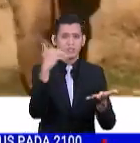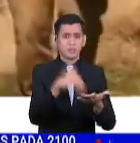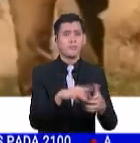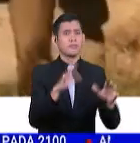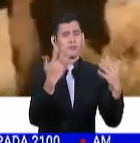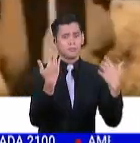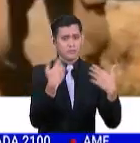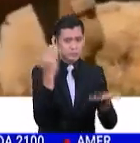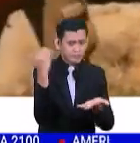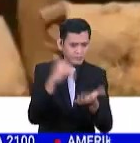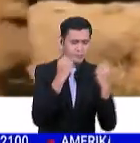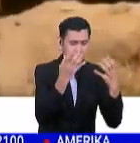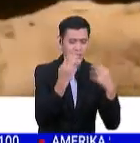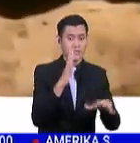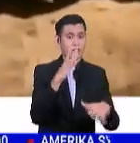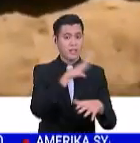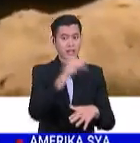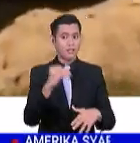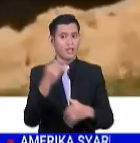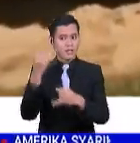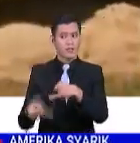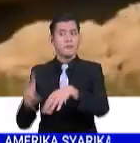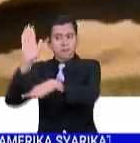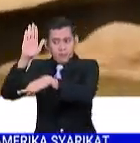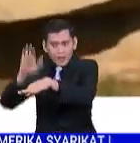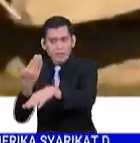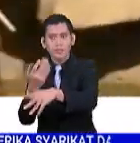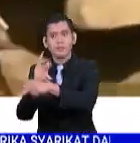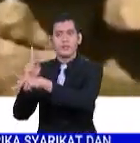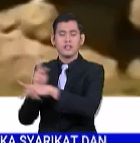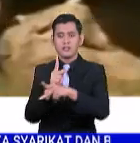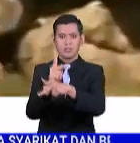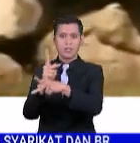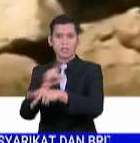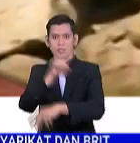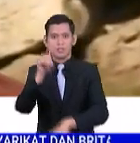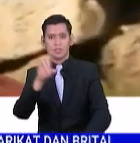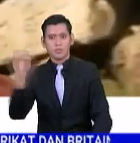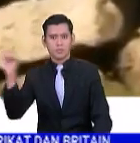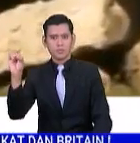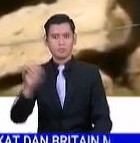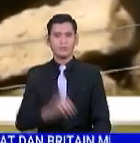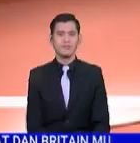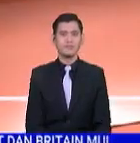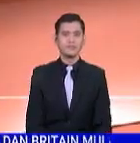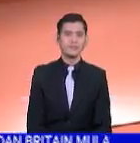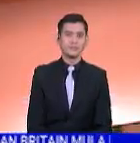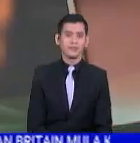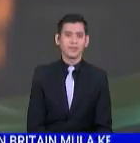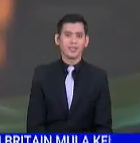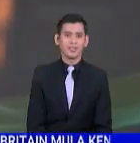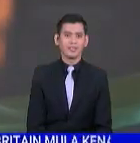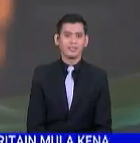untuk membantunya. Video ini mendapat lebih 600,000 tontonan warga maya.